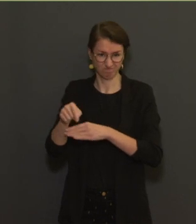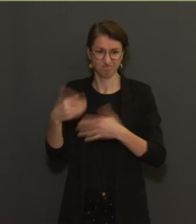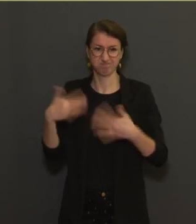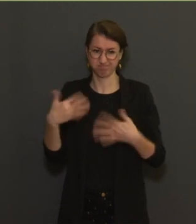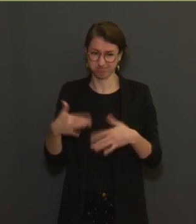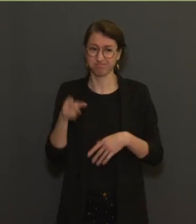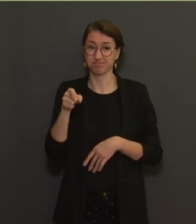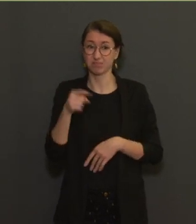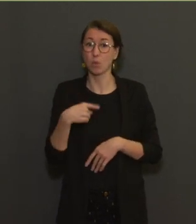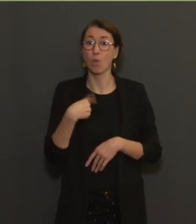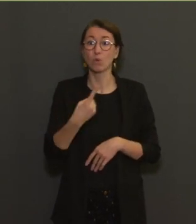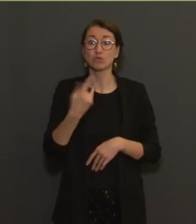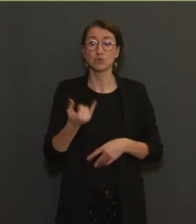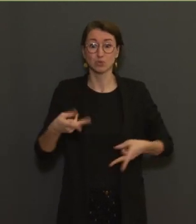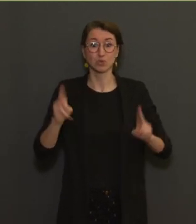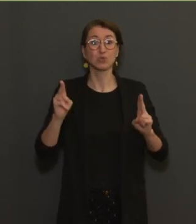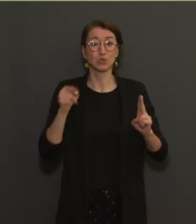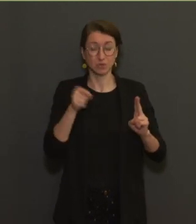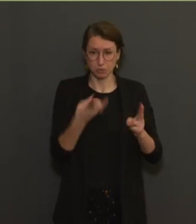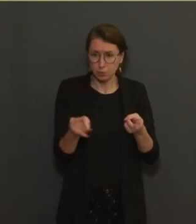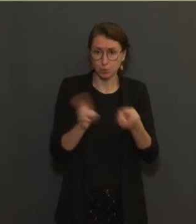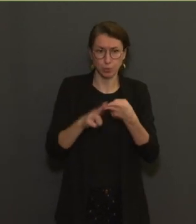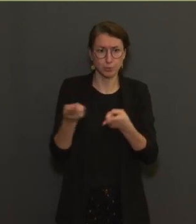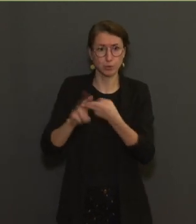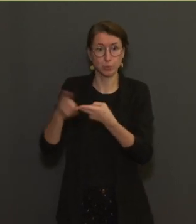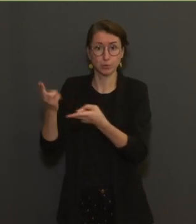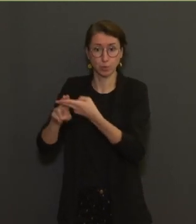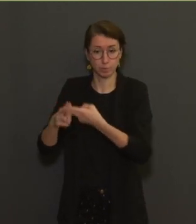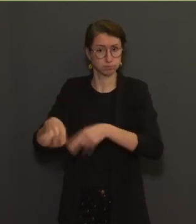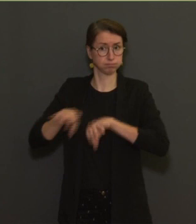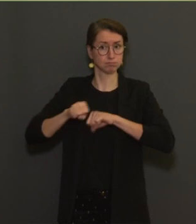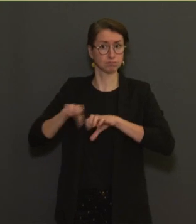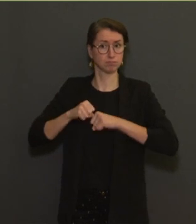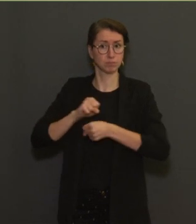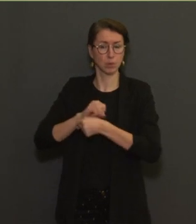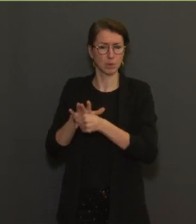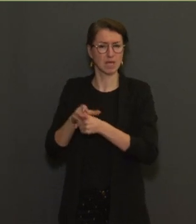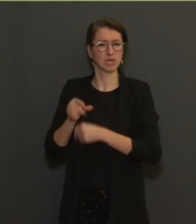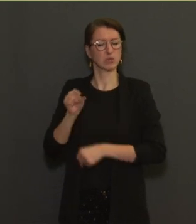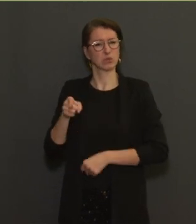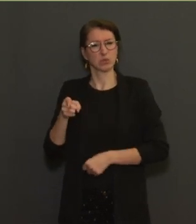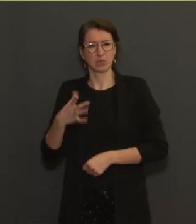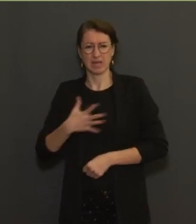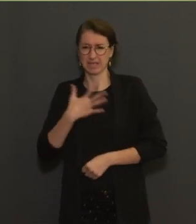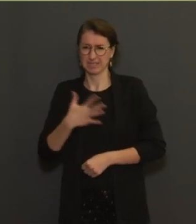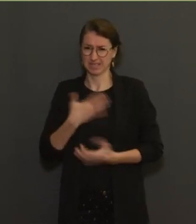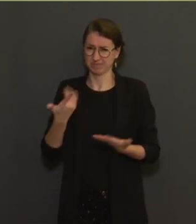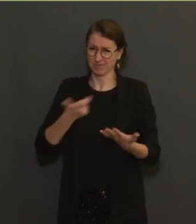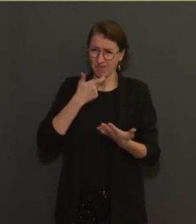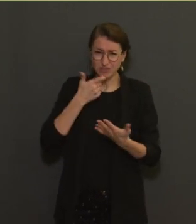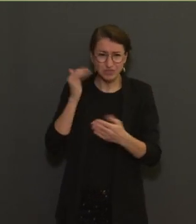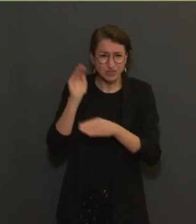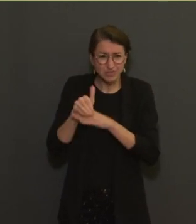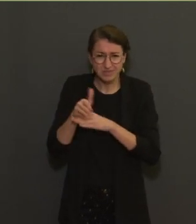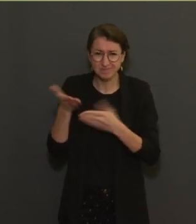11 jours. Et on sait que dans ces tranches d'âge de plus de 70, 80, 90 ans, ceci est malheureusement un signe péjoratif quant au